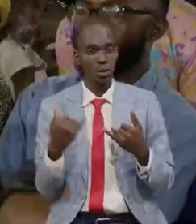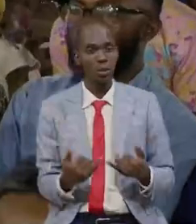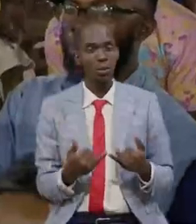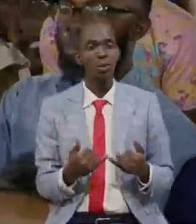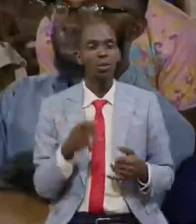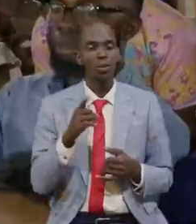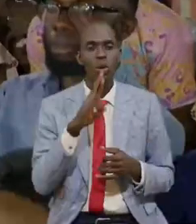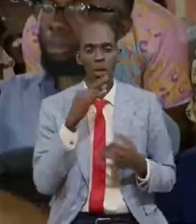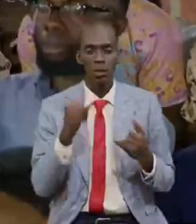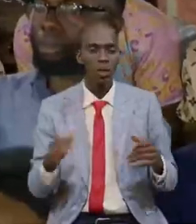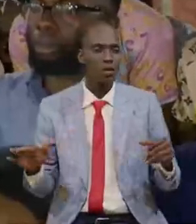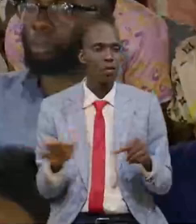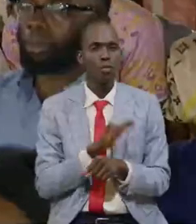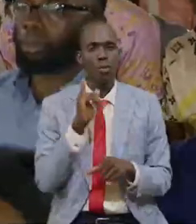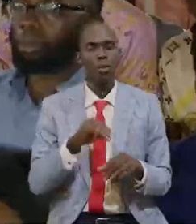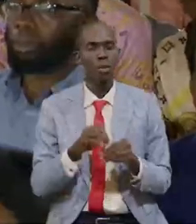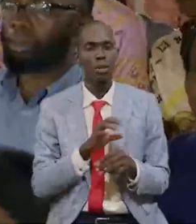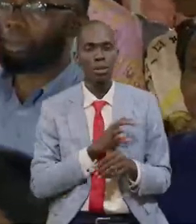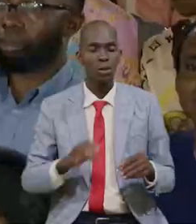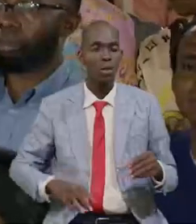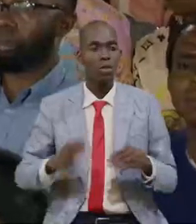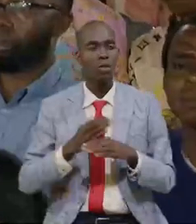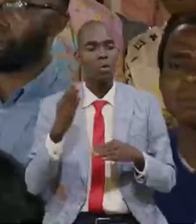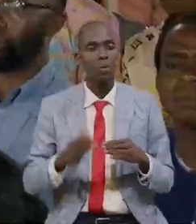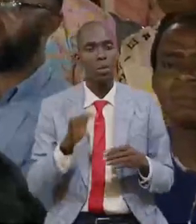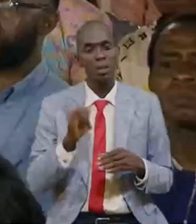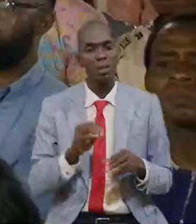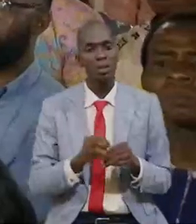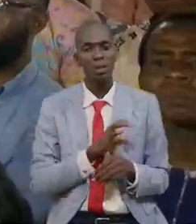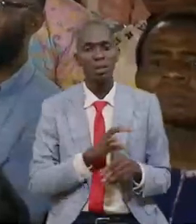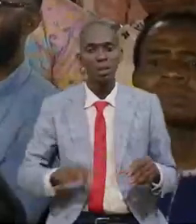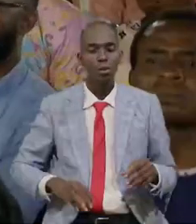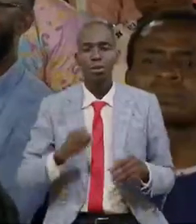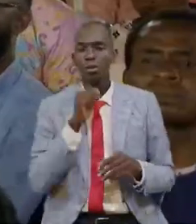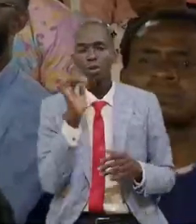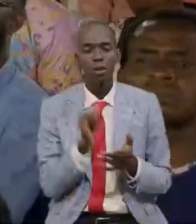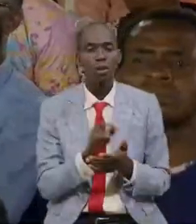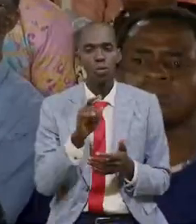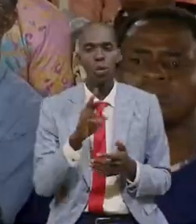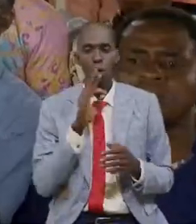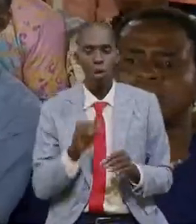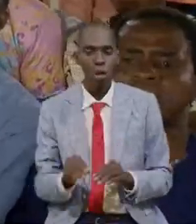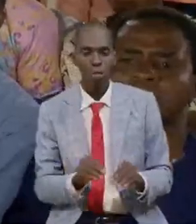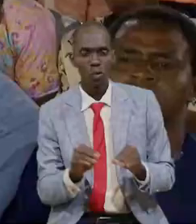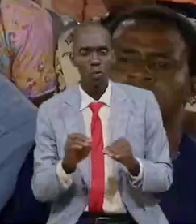pleinement en Christ, complètement, absolument en Christ, ce n'est pas vous